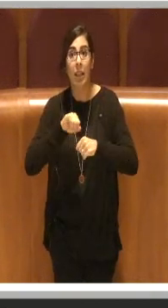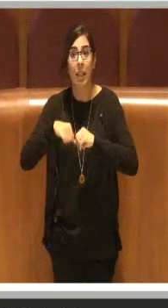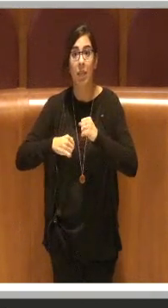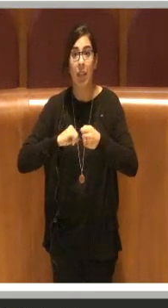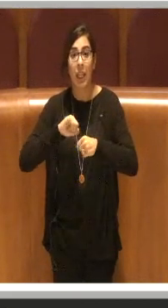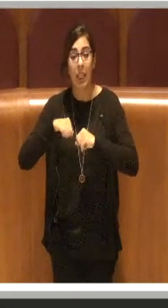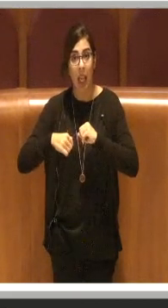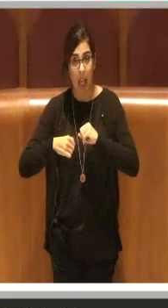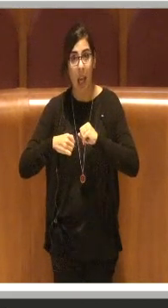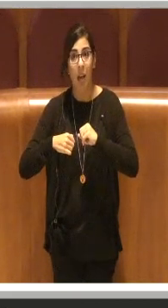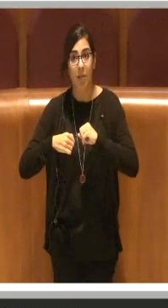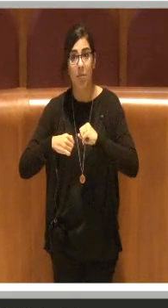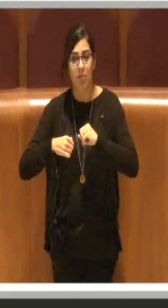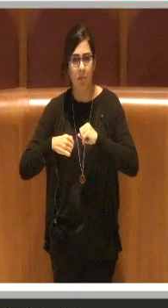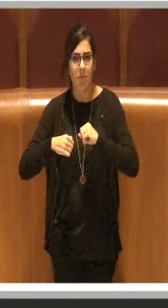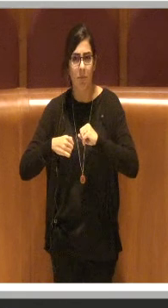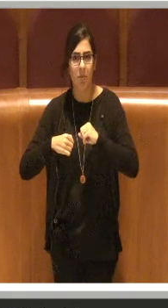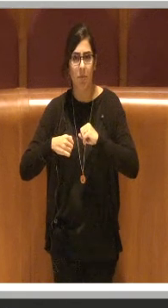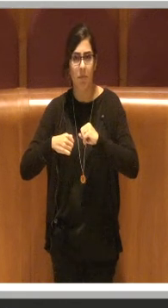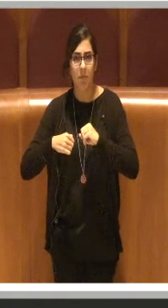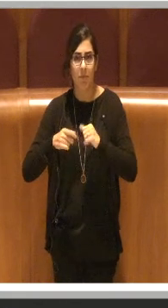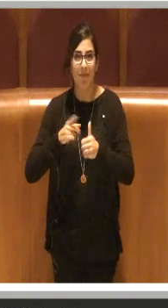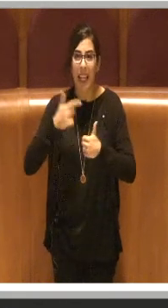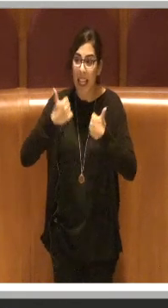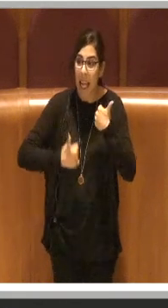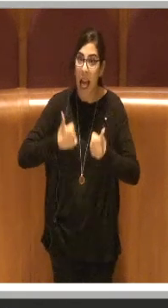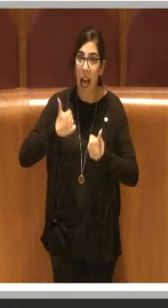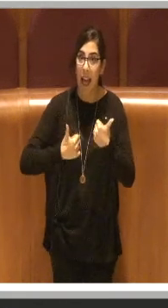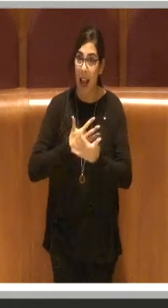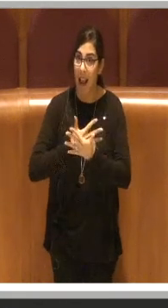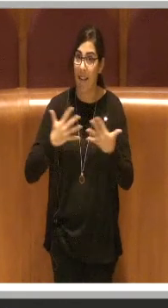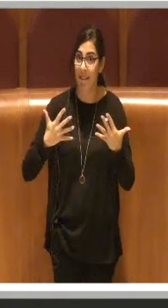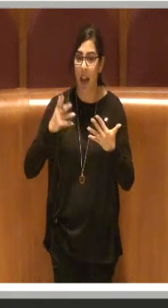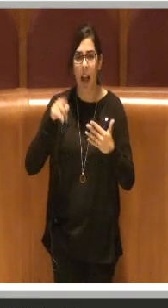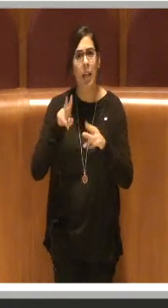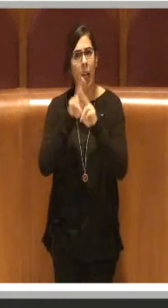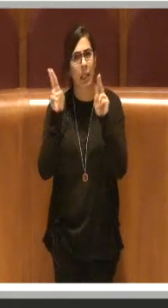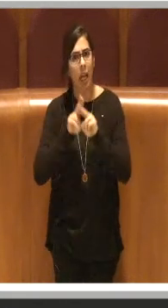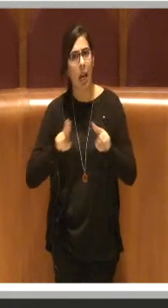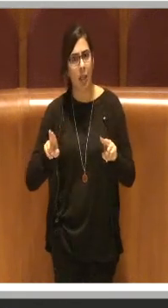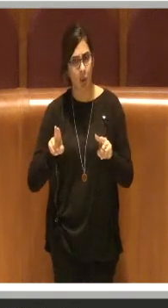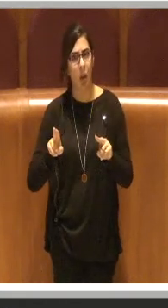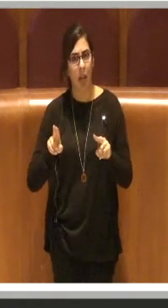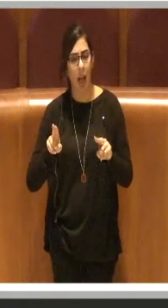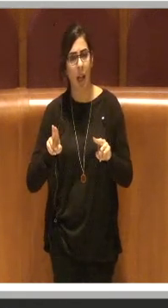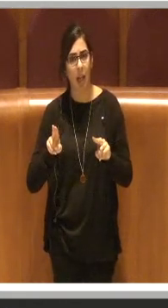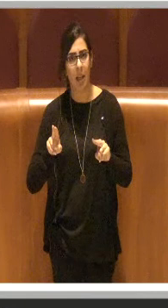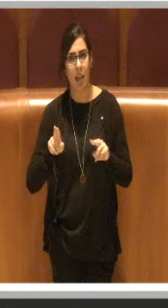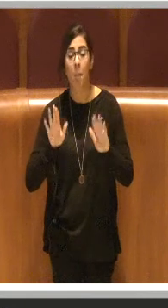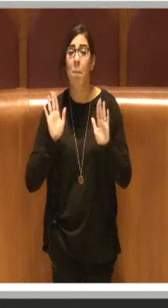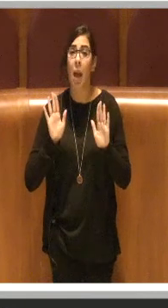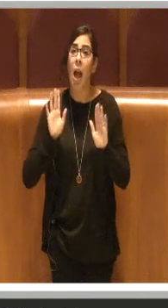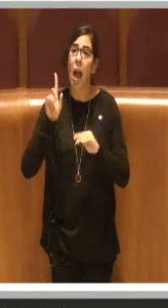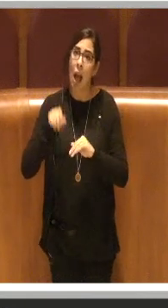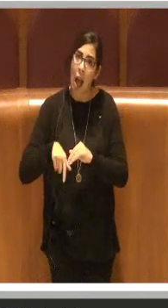sì di carattere agonistico, grandissimi eventi internazionali, ma anche